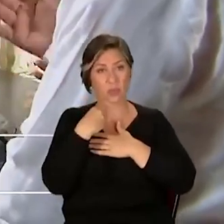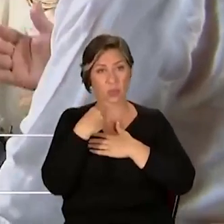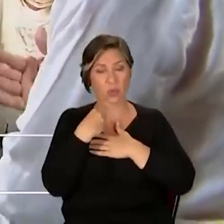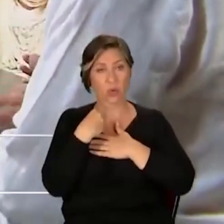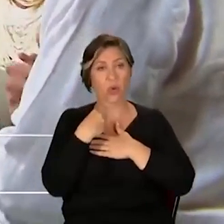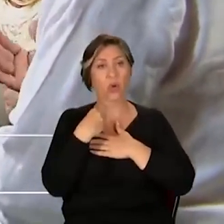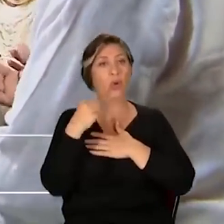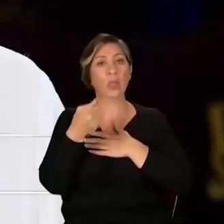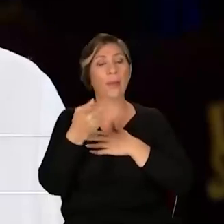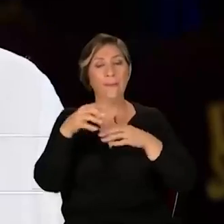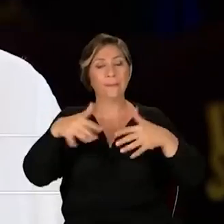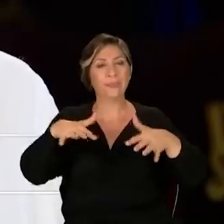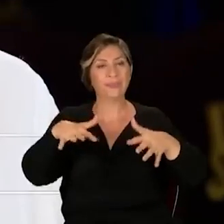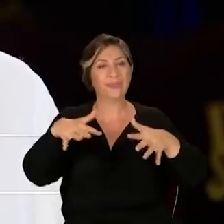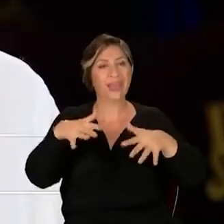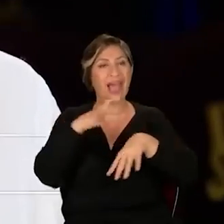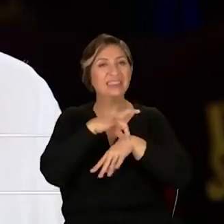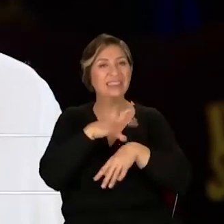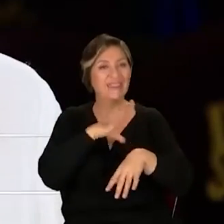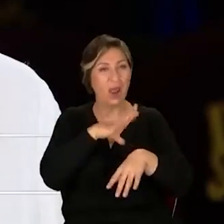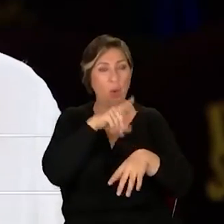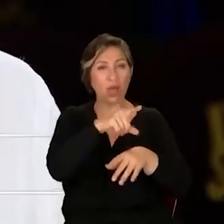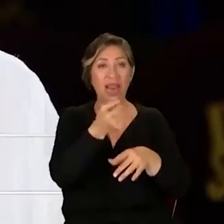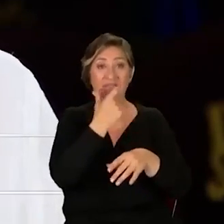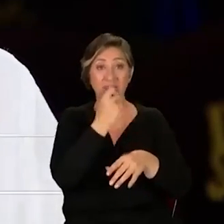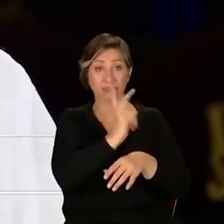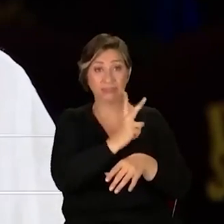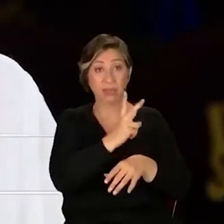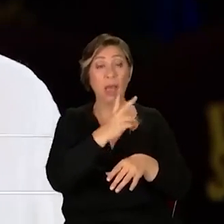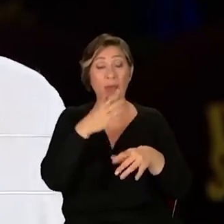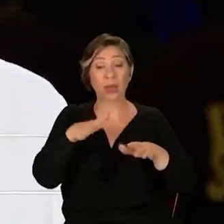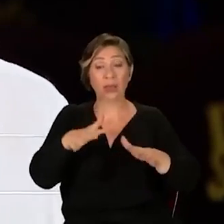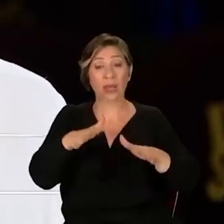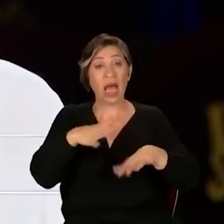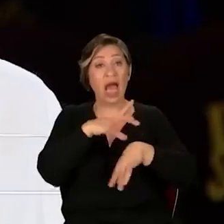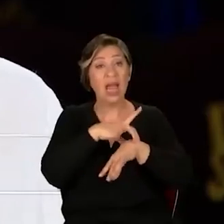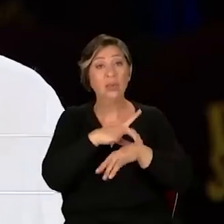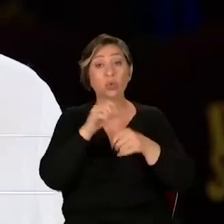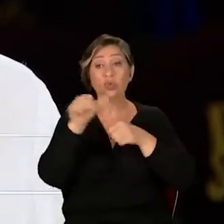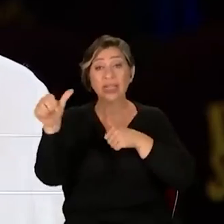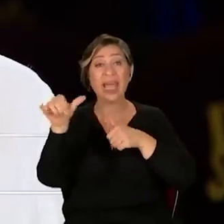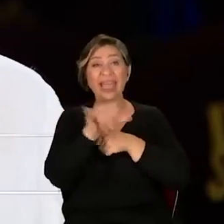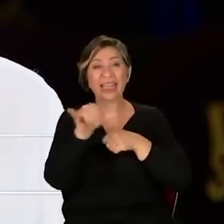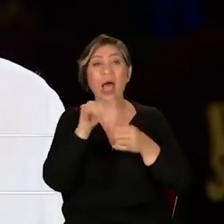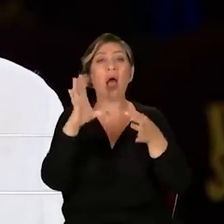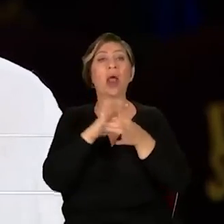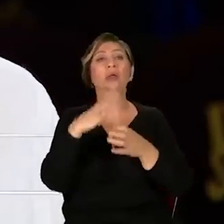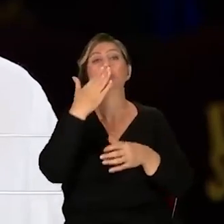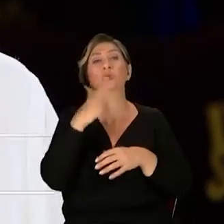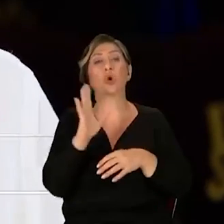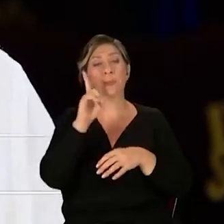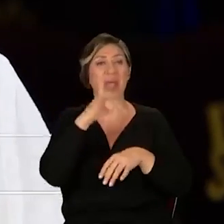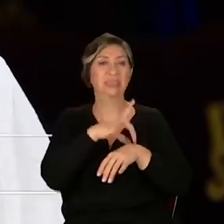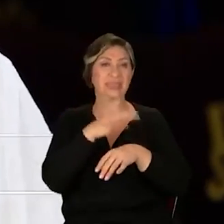Yani bunlar işte Parkinson hastalığında kullandığımız ilaçlar. Ama Parkinson hastalığıyla uzaktan yakından alakası olmayan